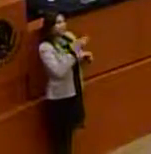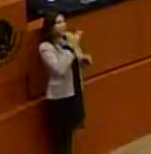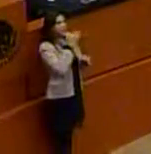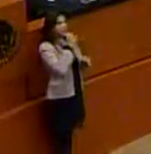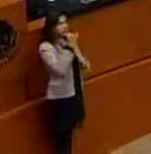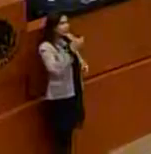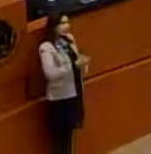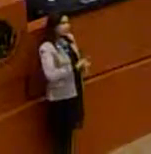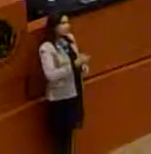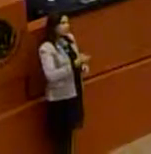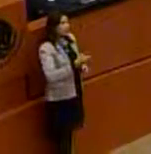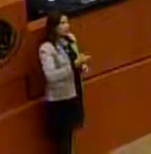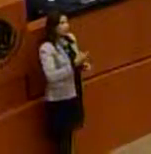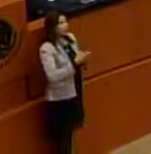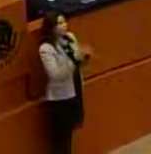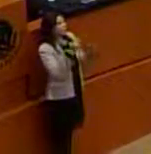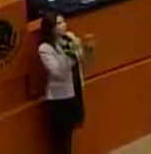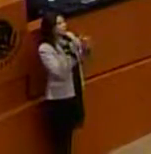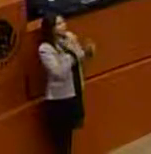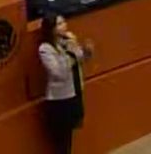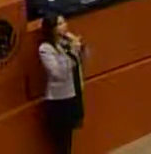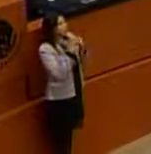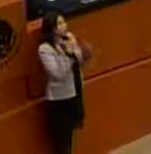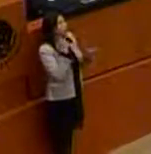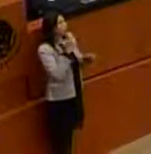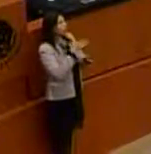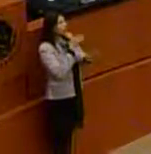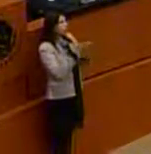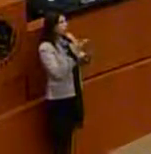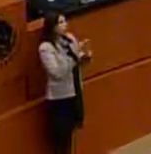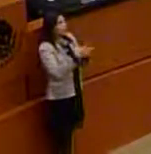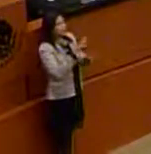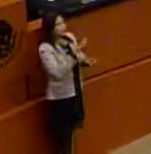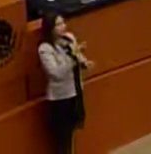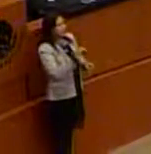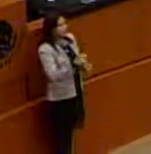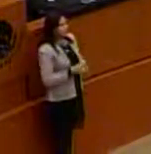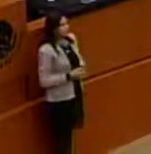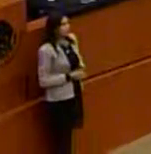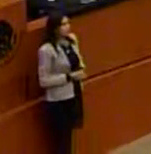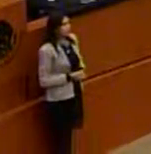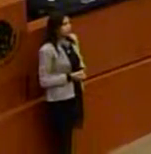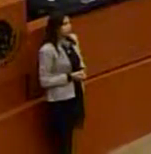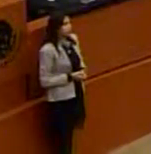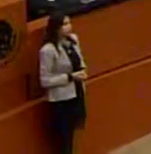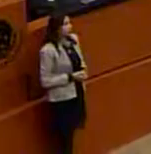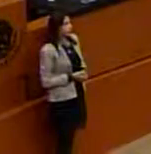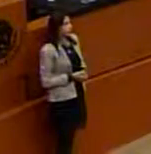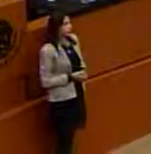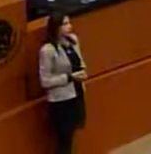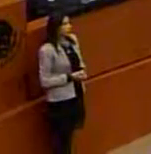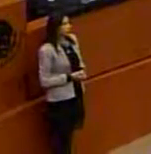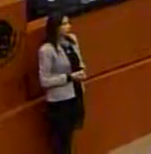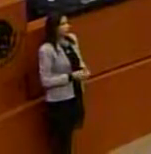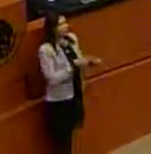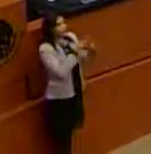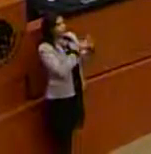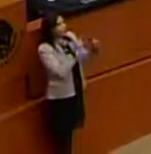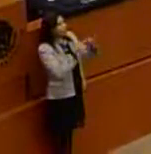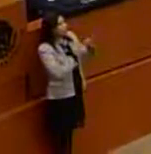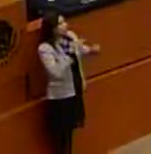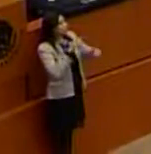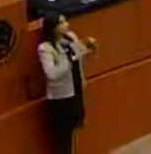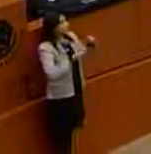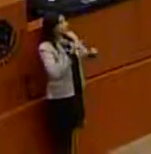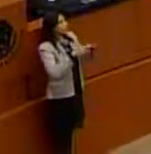qui se soulèvent en fait dans le débat politique. Slide. Il y a deux catégories de résistance contre